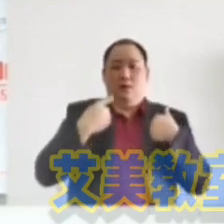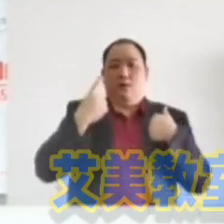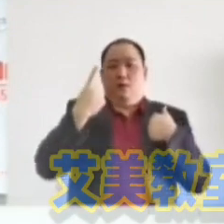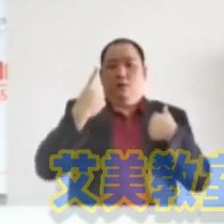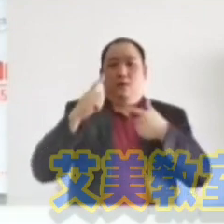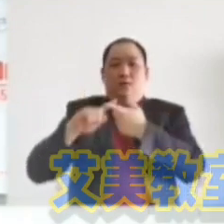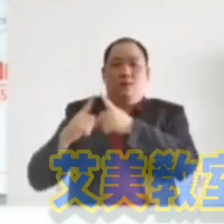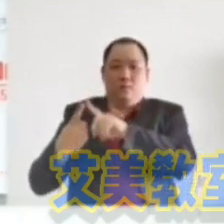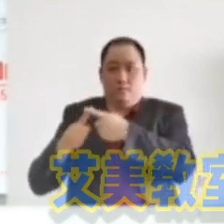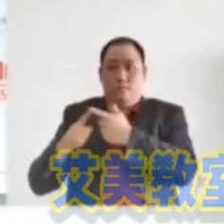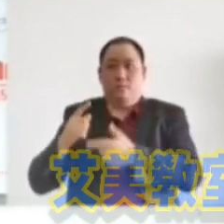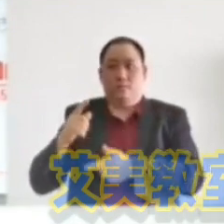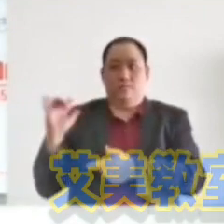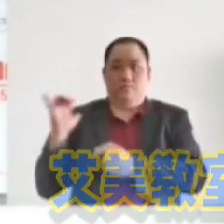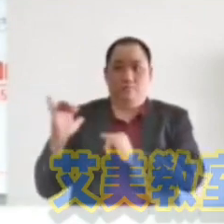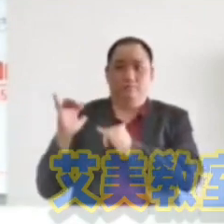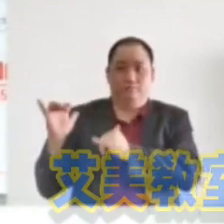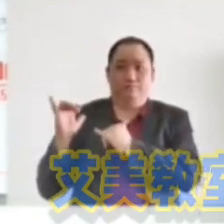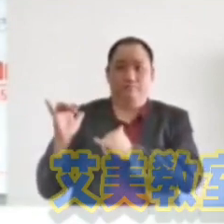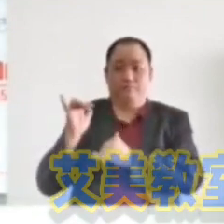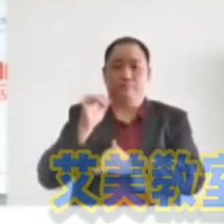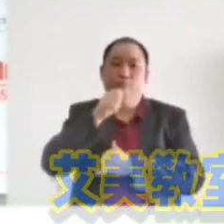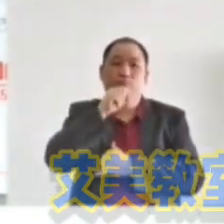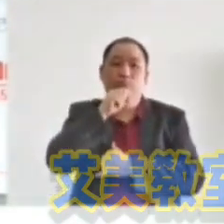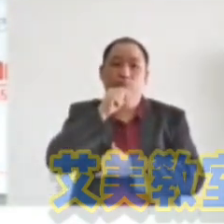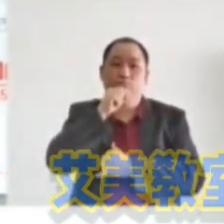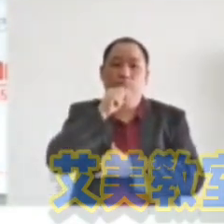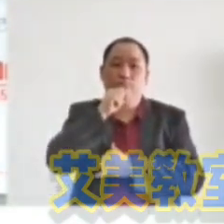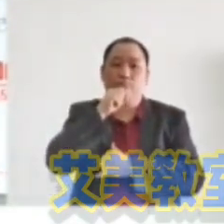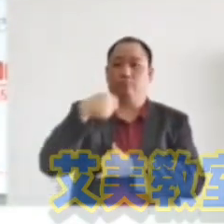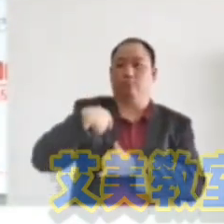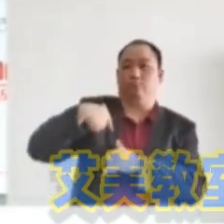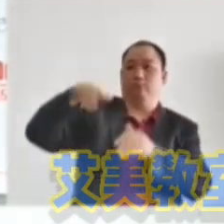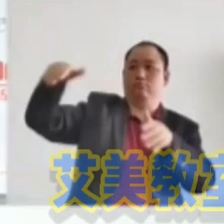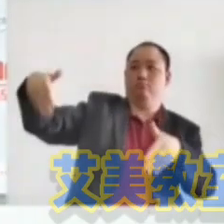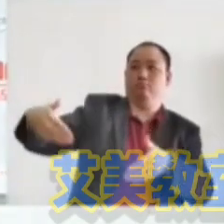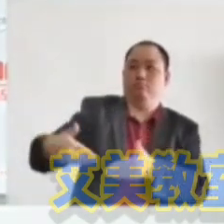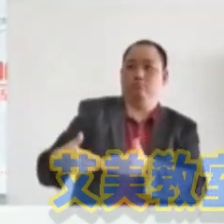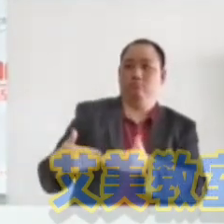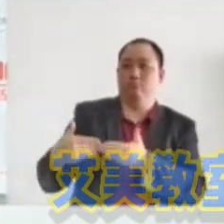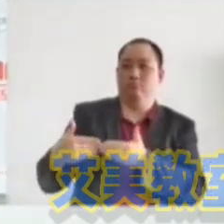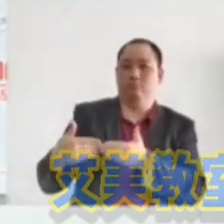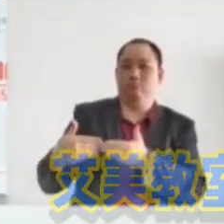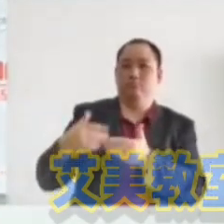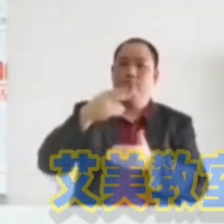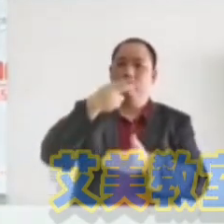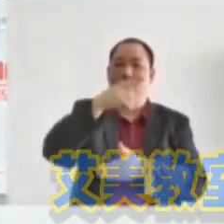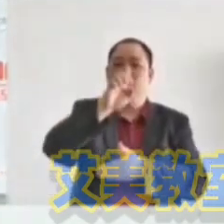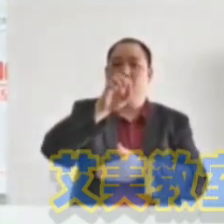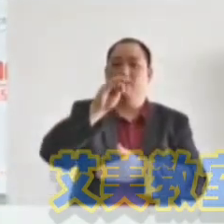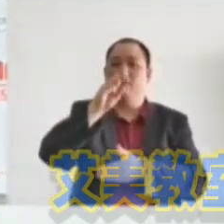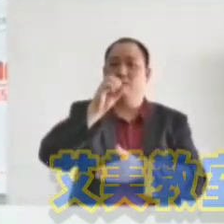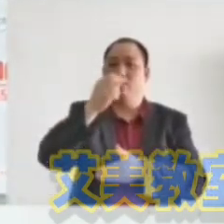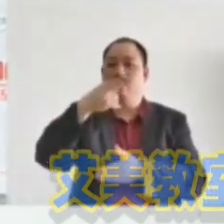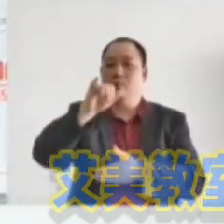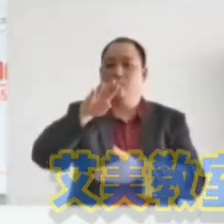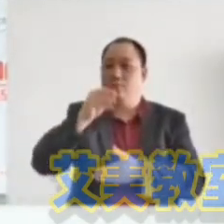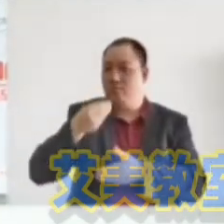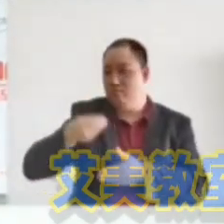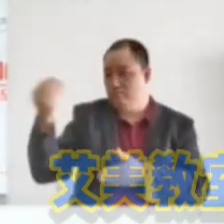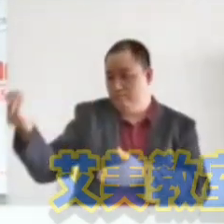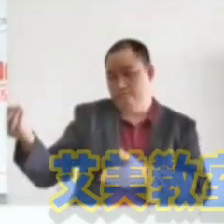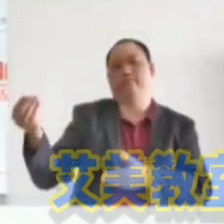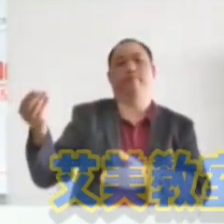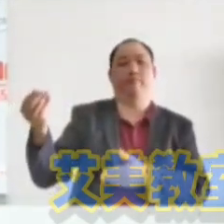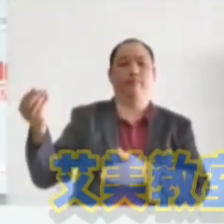我同一个年龄，就是20多岁、30岁左右。那这些朋友哦，时常我介绍他们吃 hemohim 之后，他们吃了一个星期